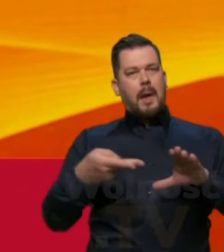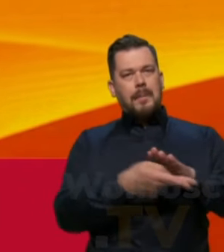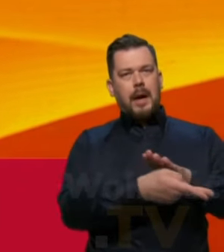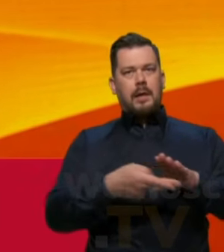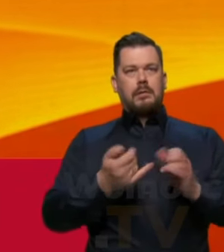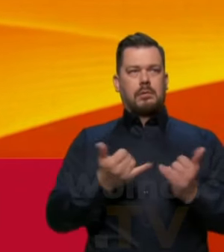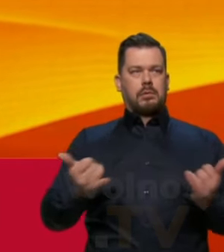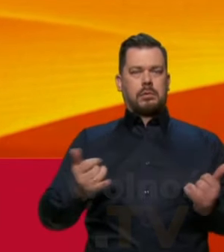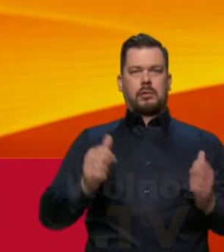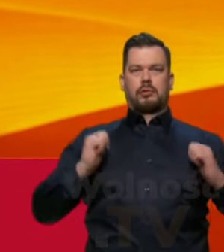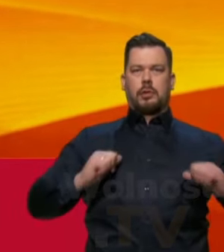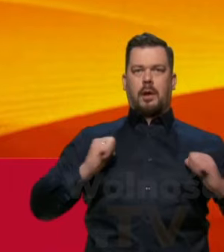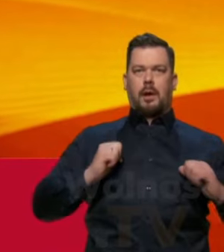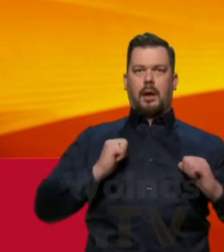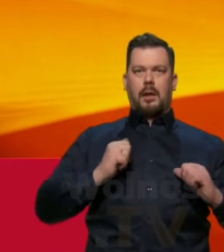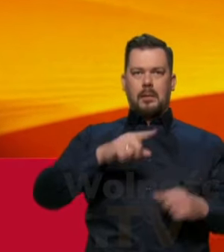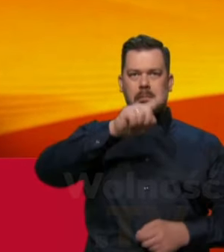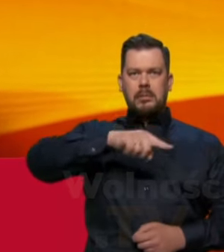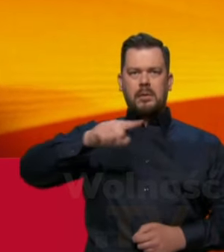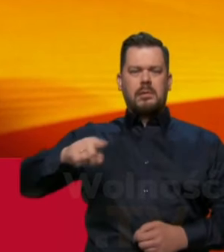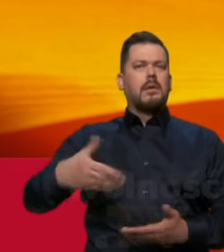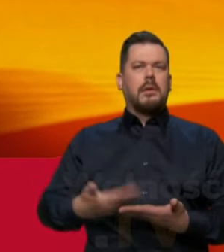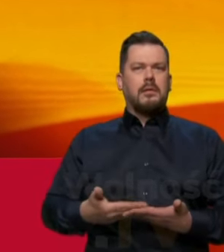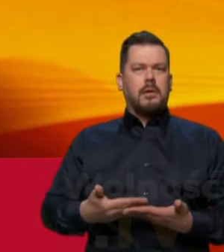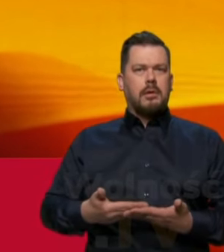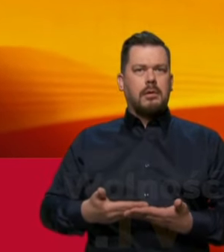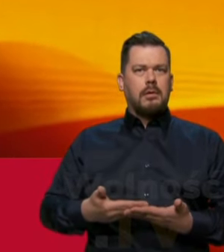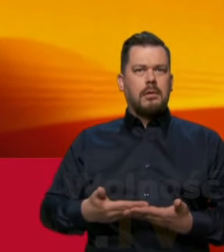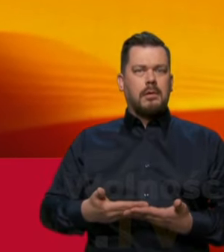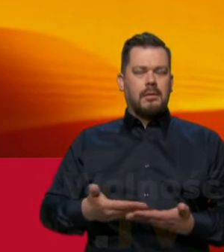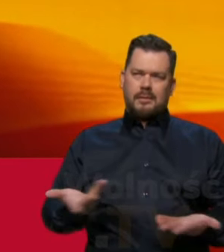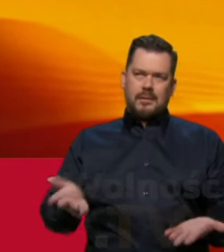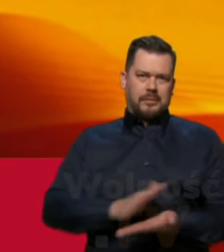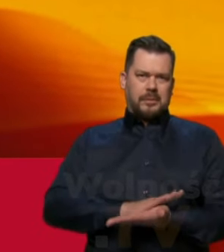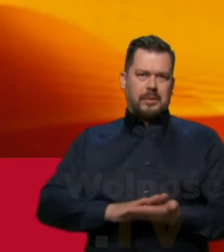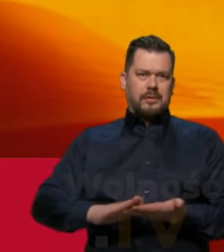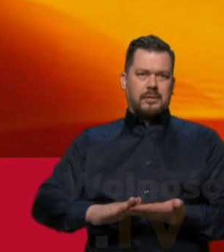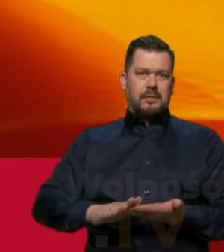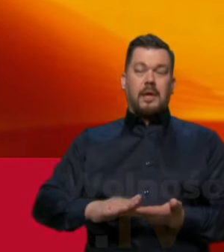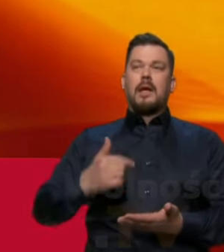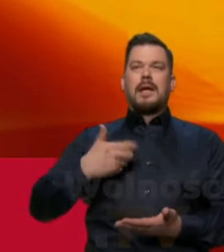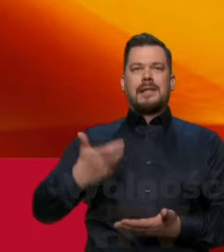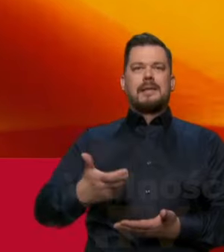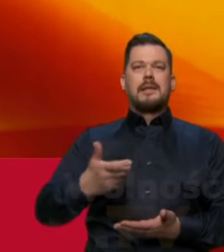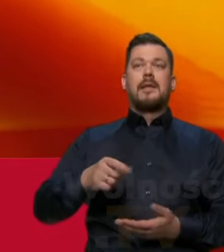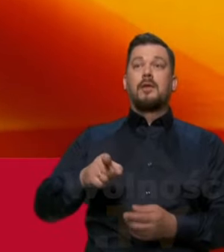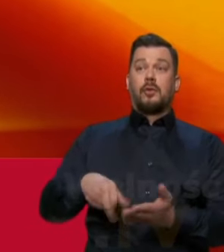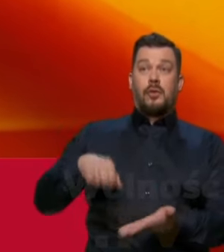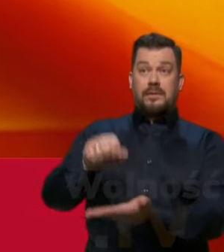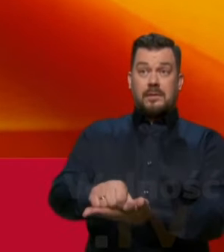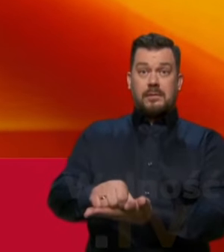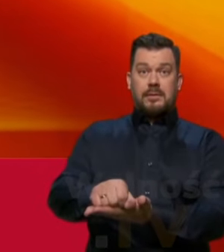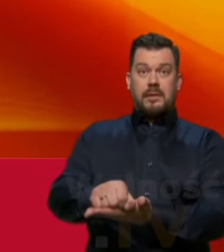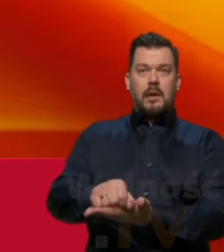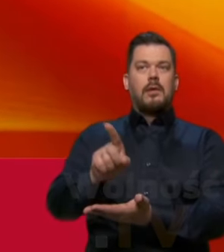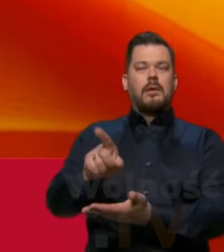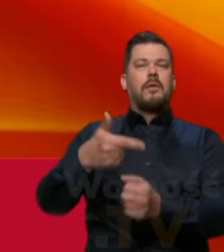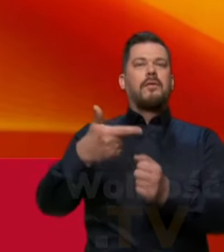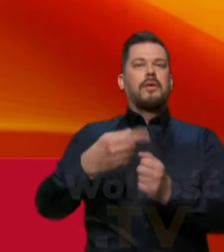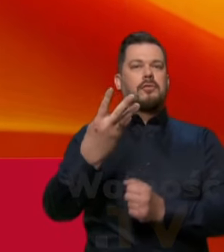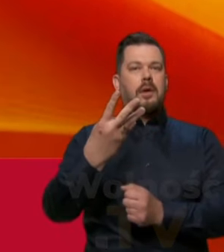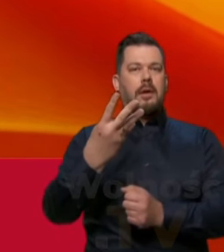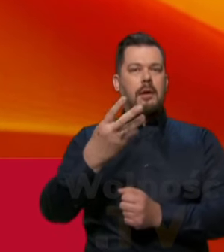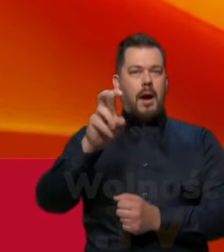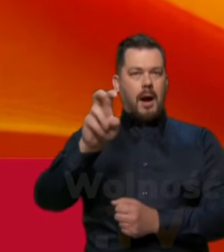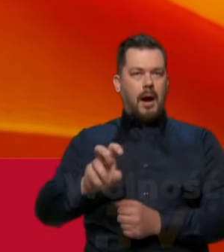a ludzie czekają na wyniki badań miesiącami. Ja będę dofinansowywał, ale tylko te placówki medyczne, które by pracowały przez 24 albo